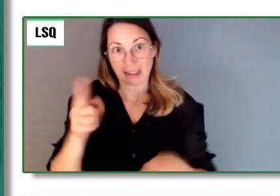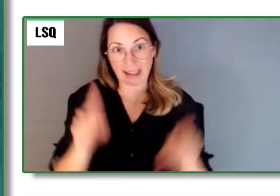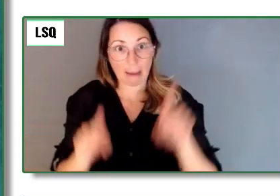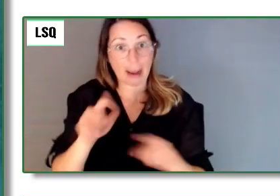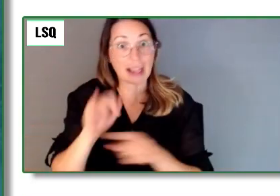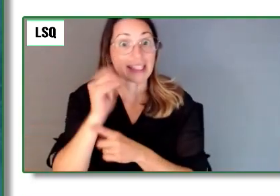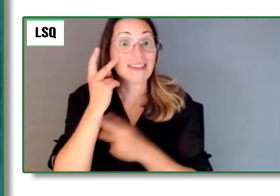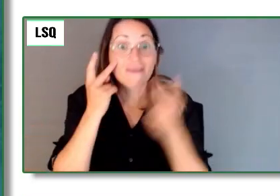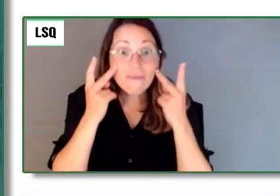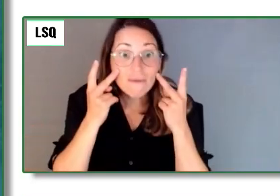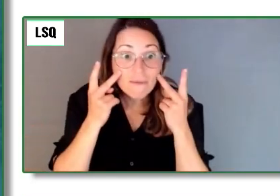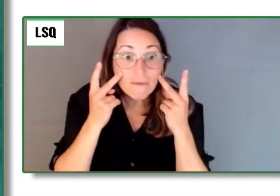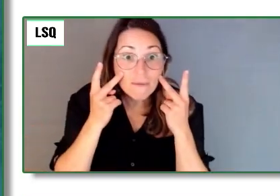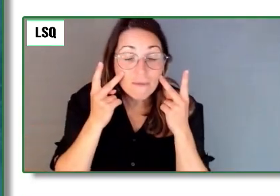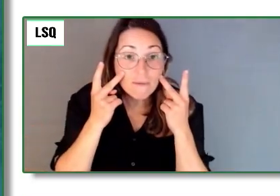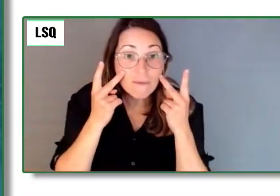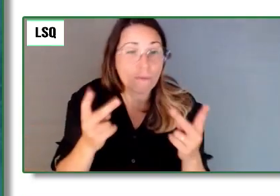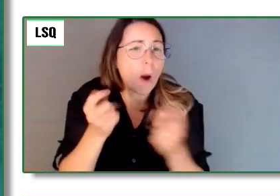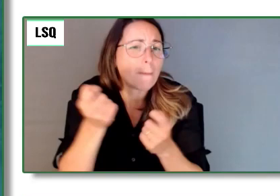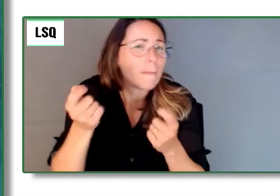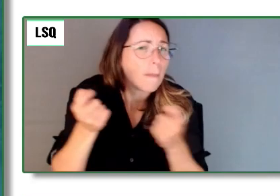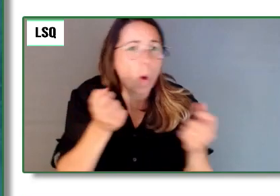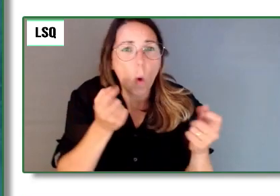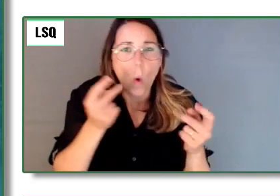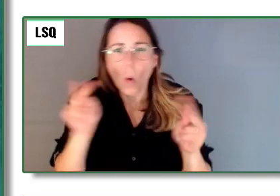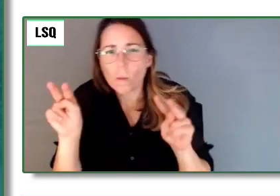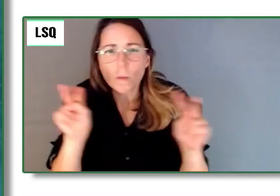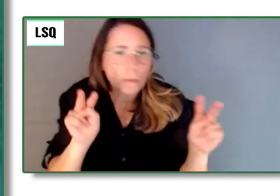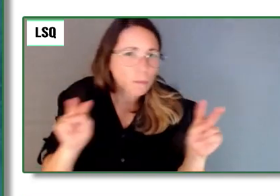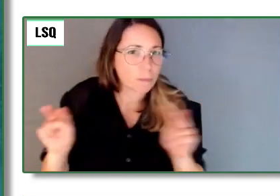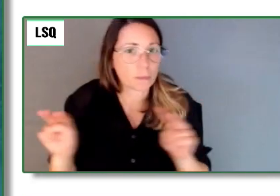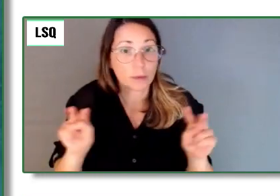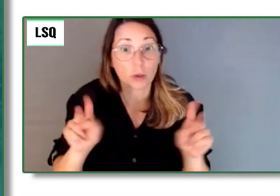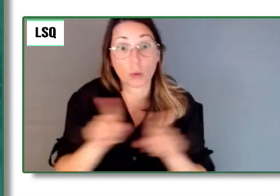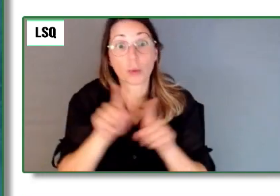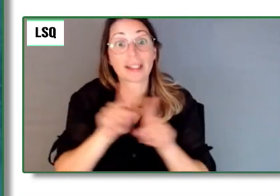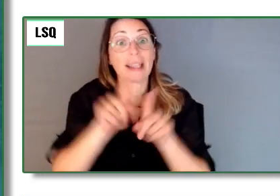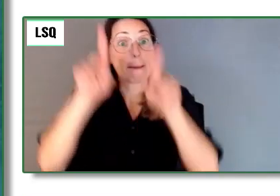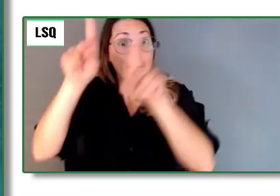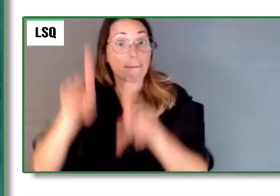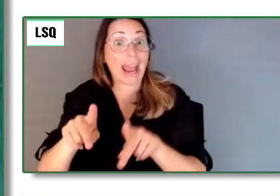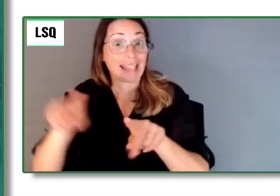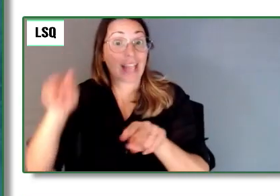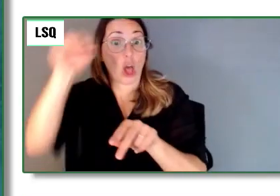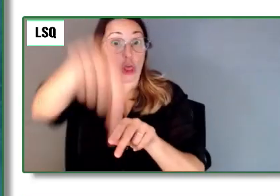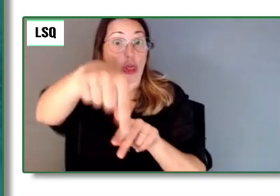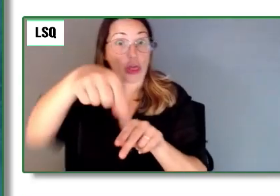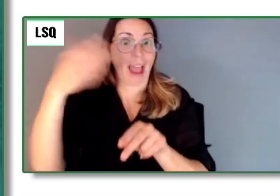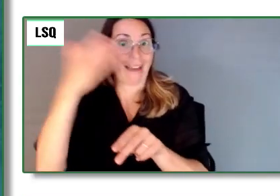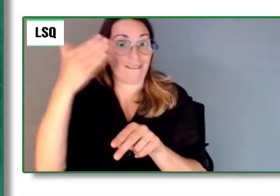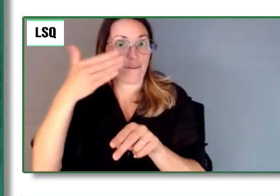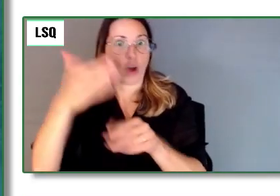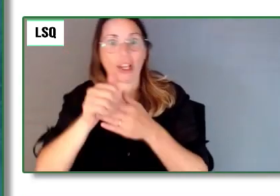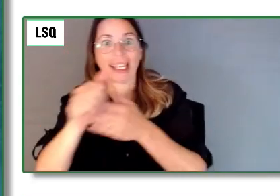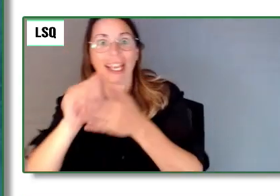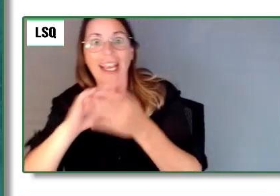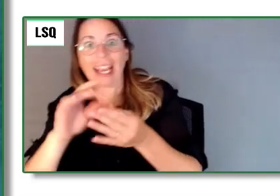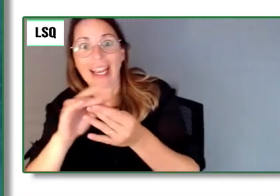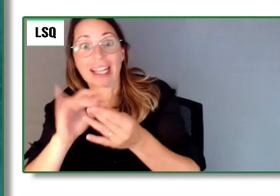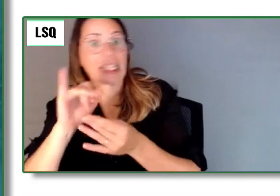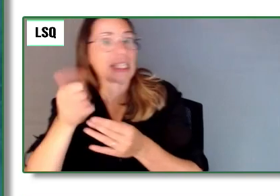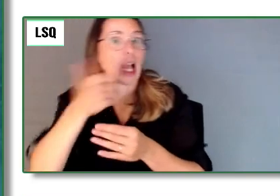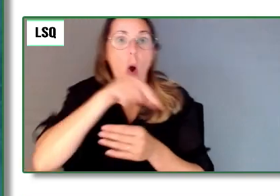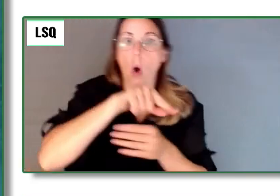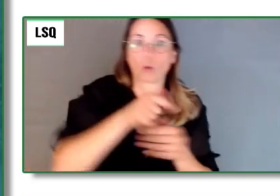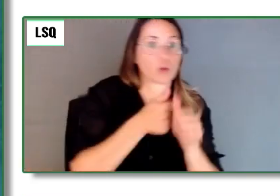quelqu'un d'autre. C'est une façon naturelle de procéder. Et ensuite, comment s'aider, comment utiliser les cordes ou